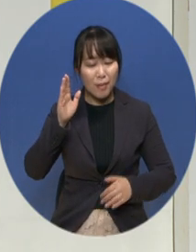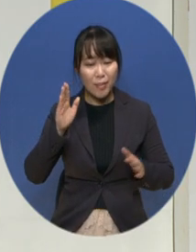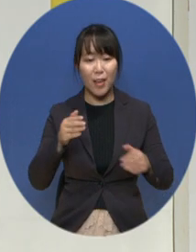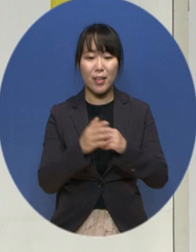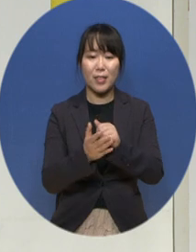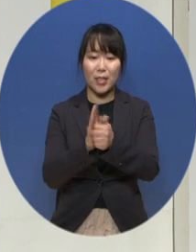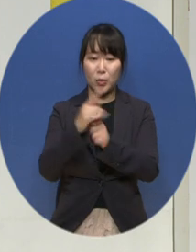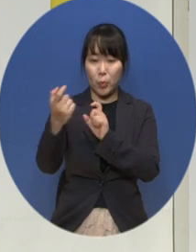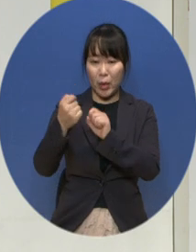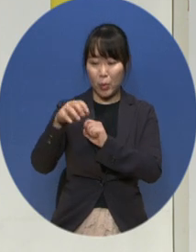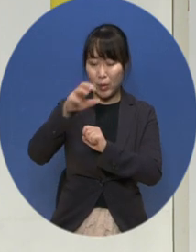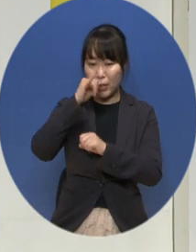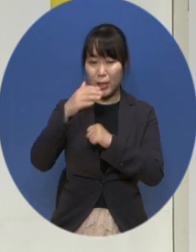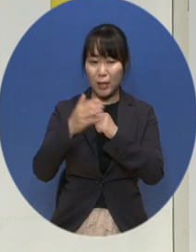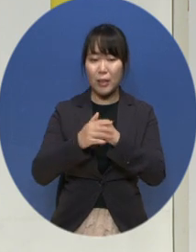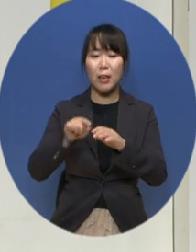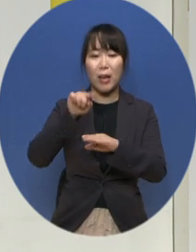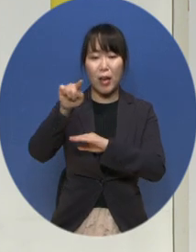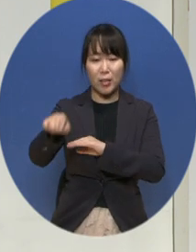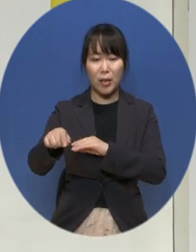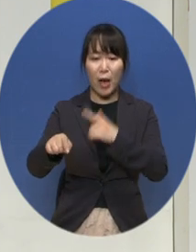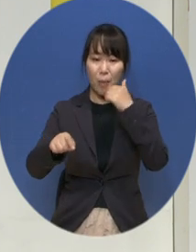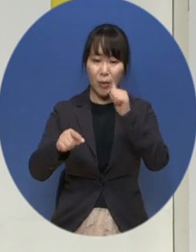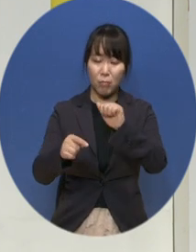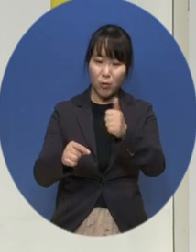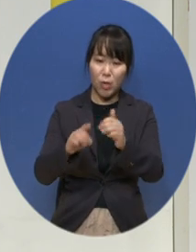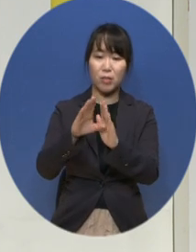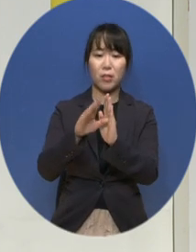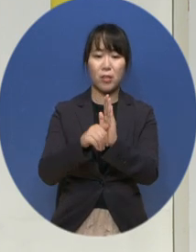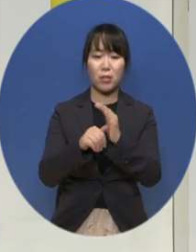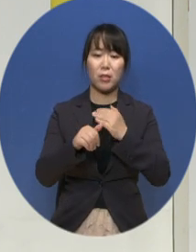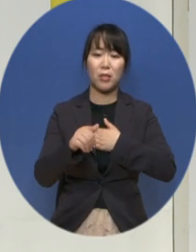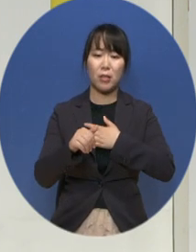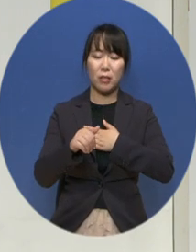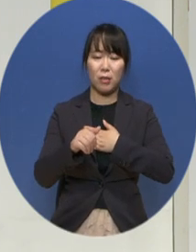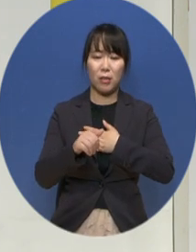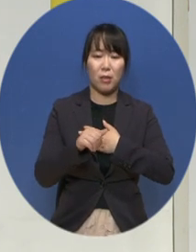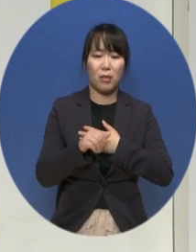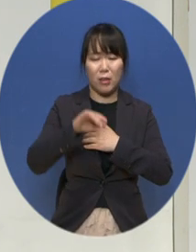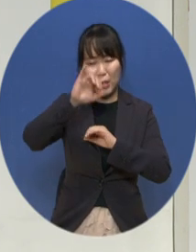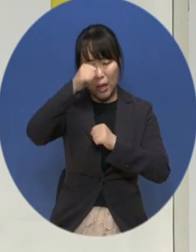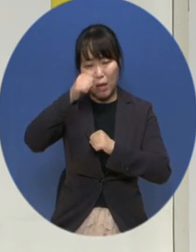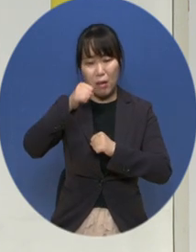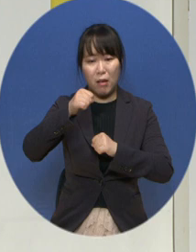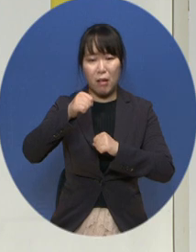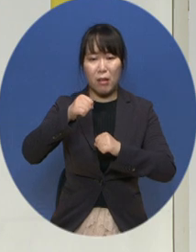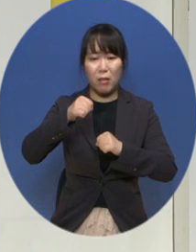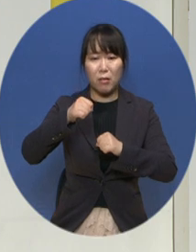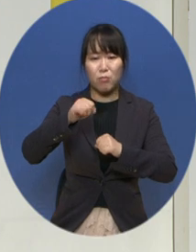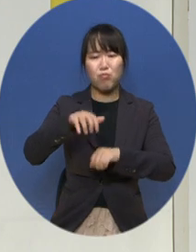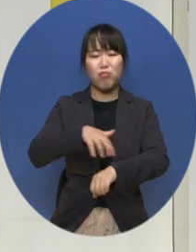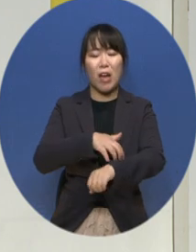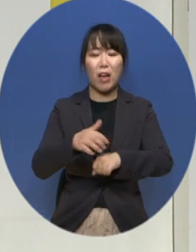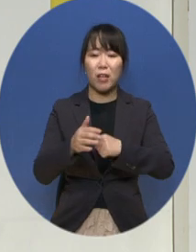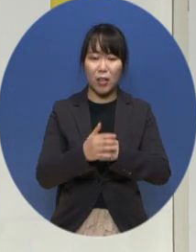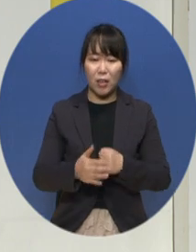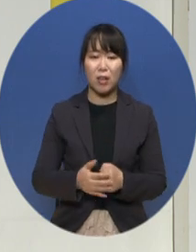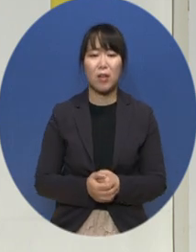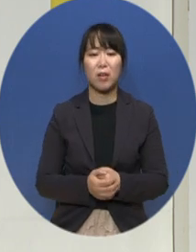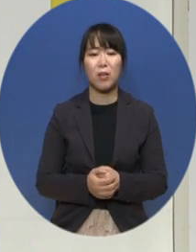가까이 있으니까 가서 또 아버님이 돌아가실 때는 예 제가 깍깍 즉 다리가 불편하니까